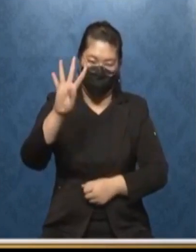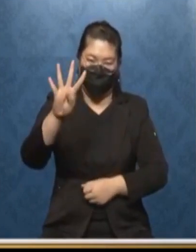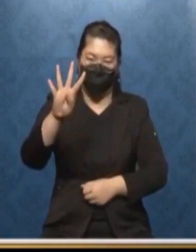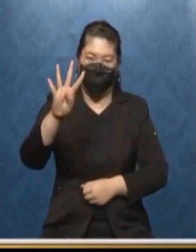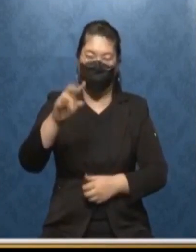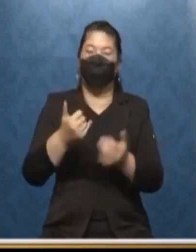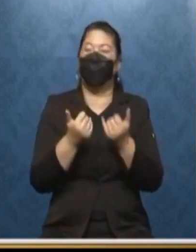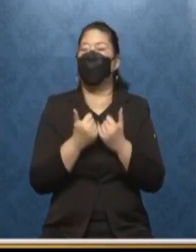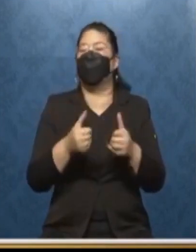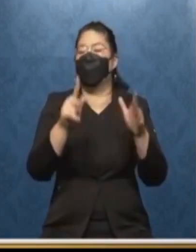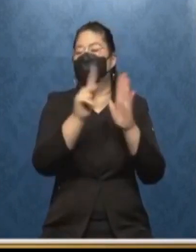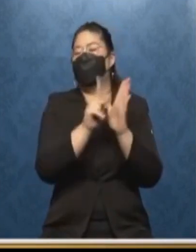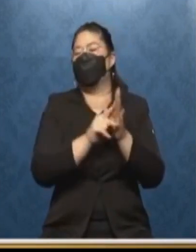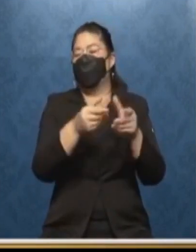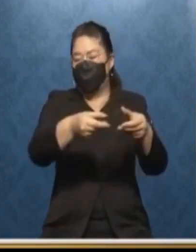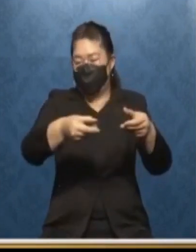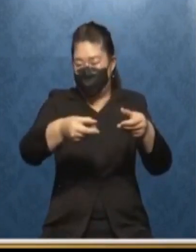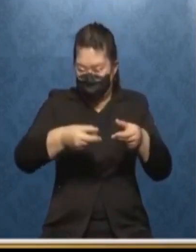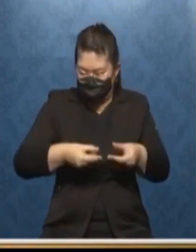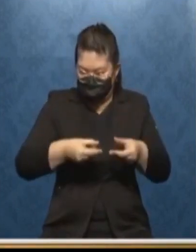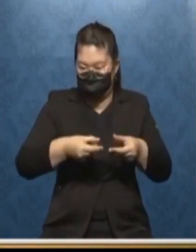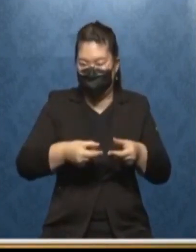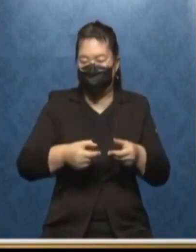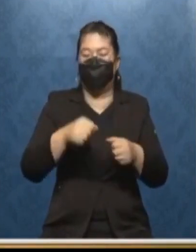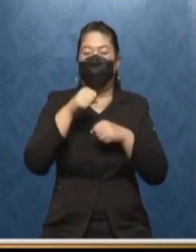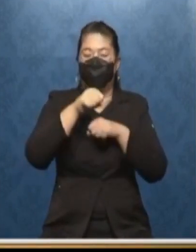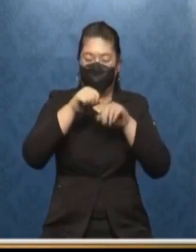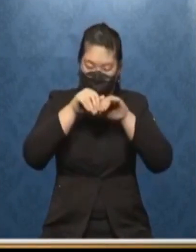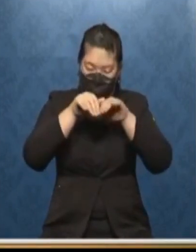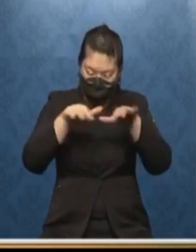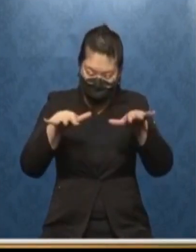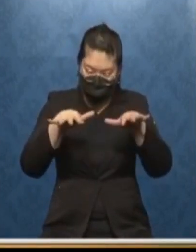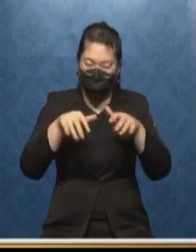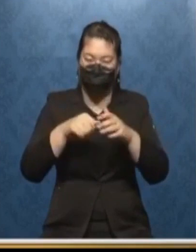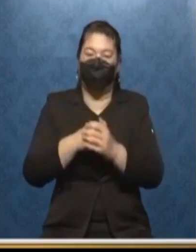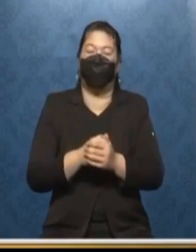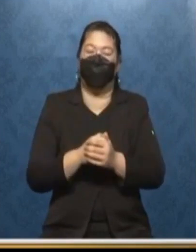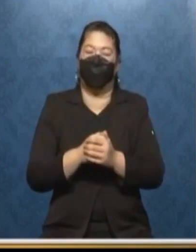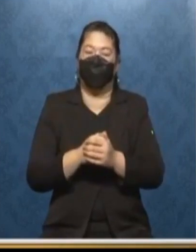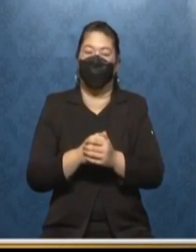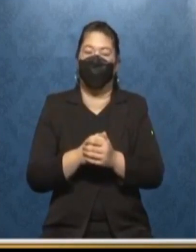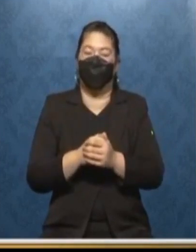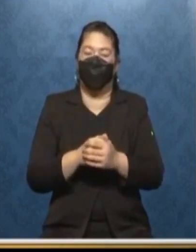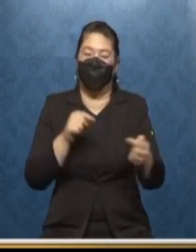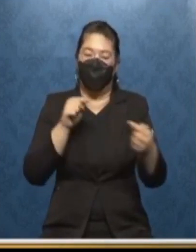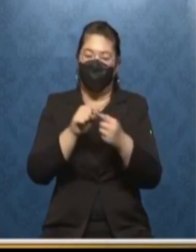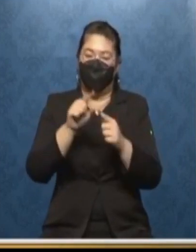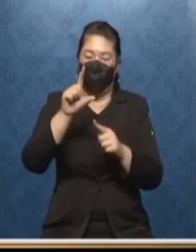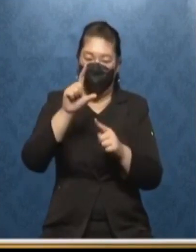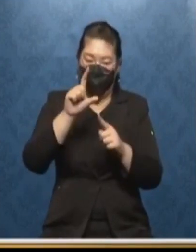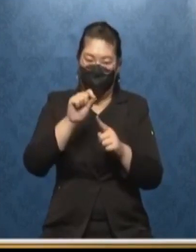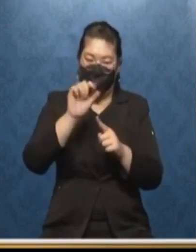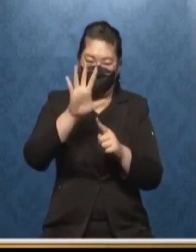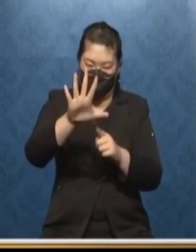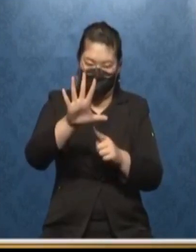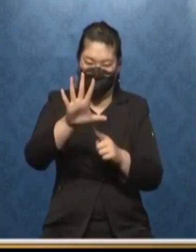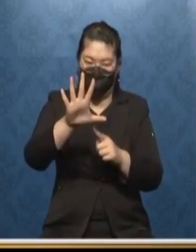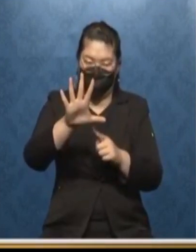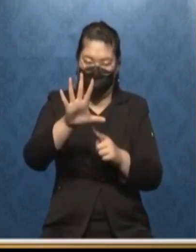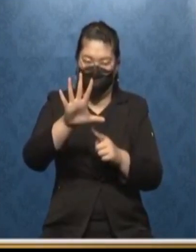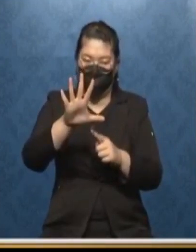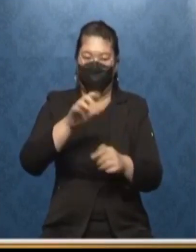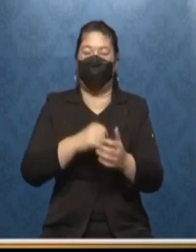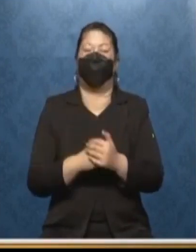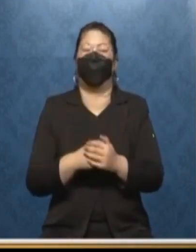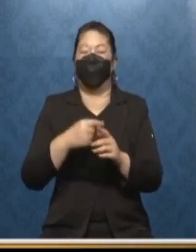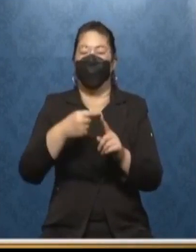พระราชกำหนดนี้โดยมีวัตถุประสงค์ก็คือ 1. เพื่อแก้ไขปัญหาการระบาดของโควิด-19 ในการเป็นค่าใช้จ่าย